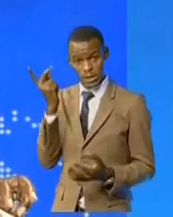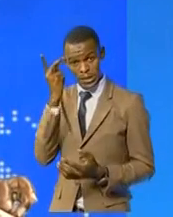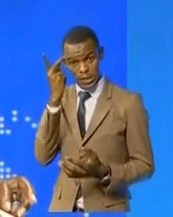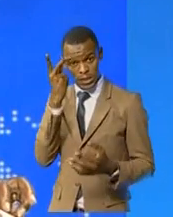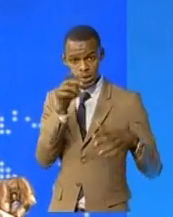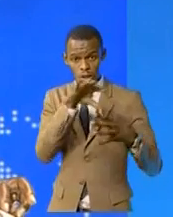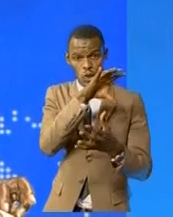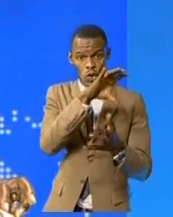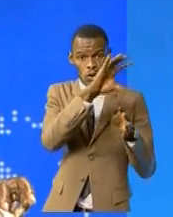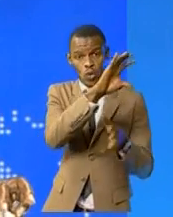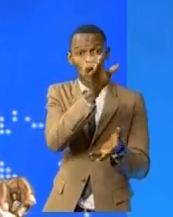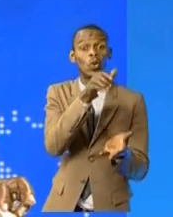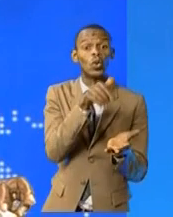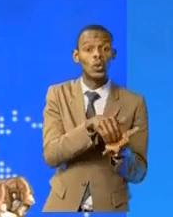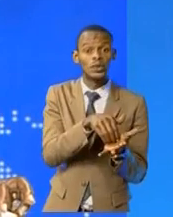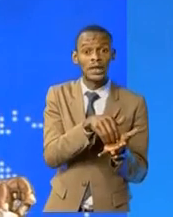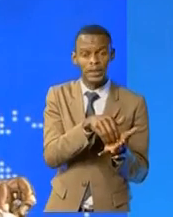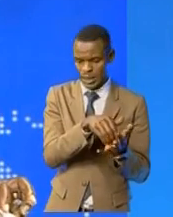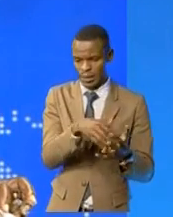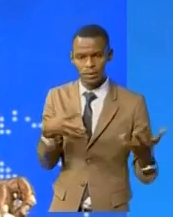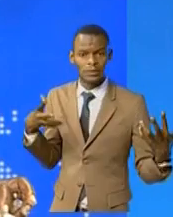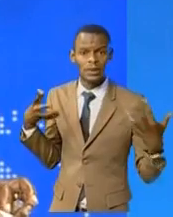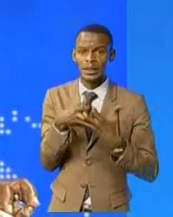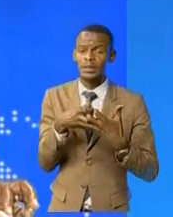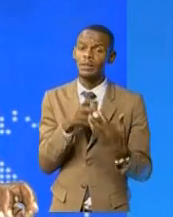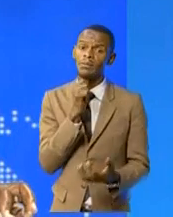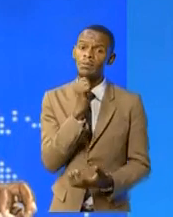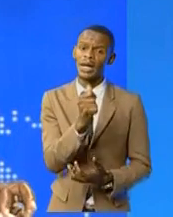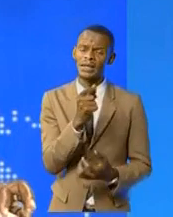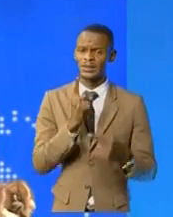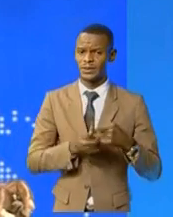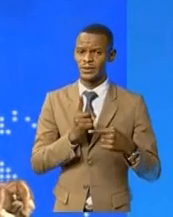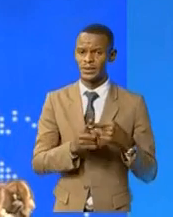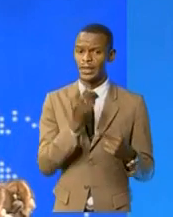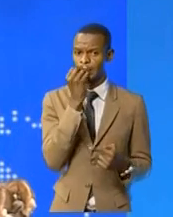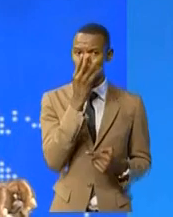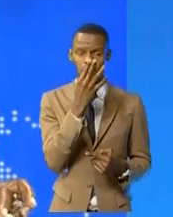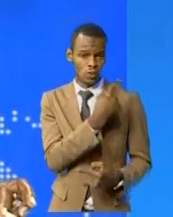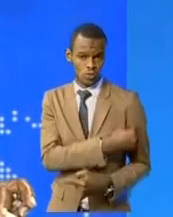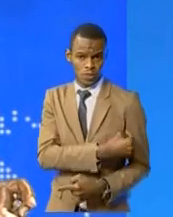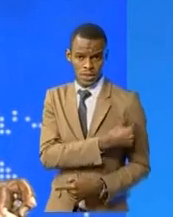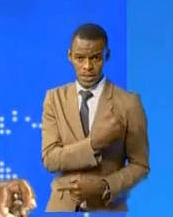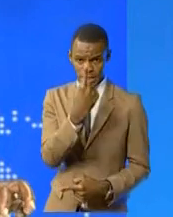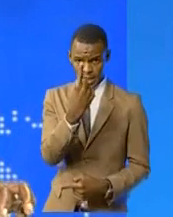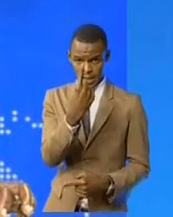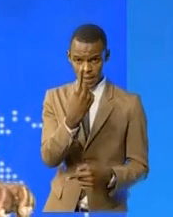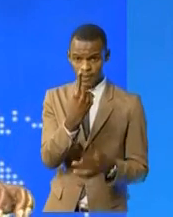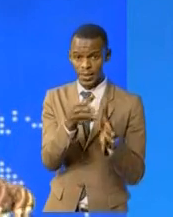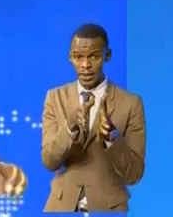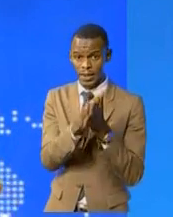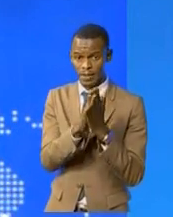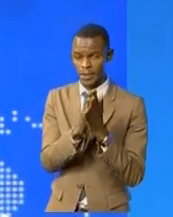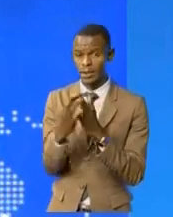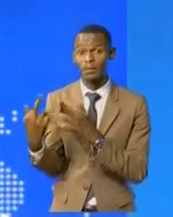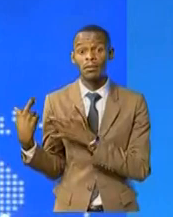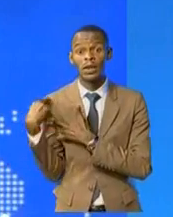services publics. Le cas du centre hospitalier Escapade qui sollicite l'appui des autorités sanitaires pour une prise en